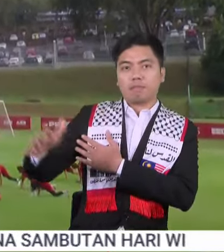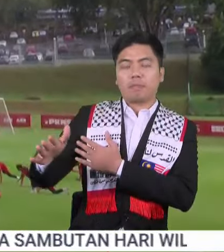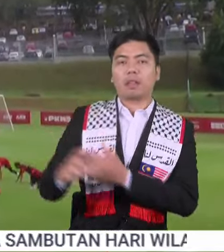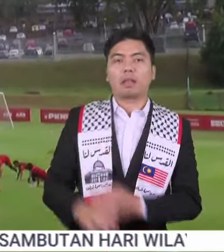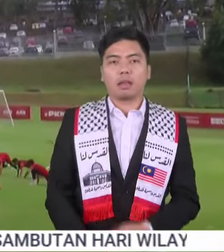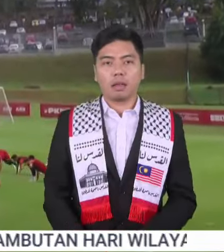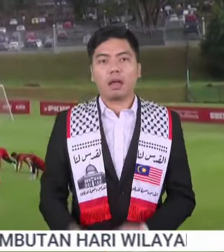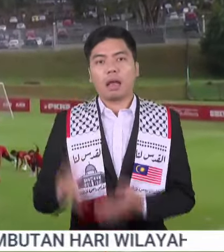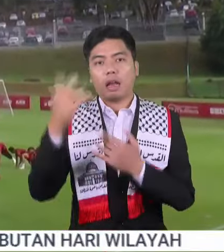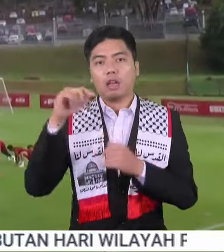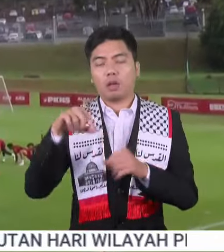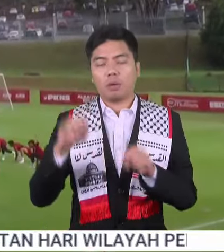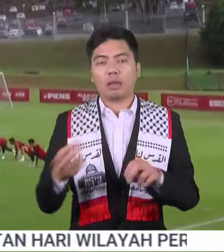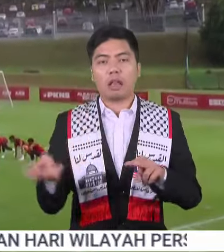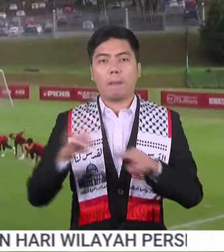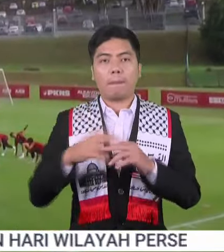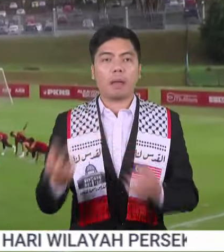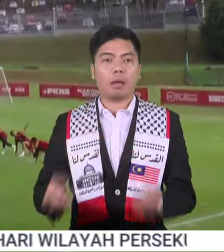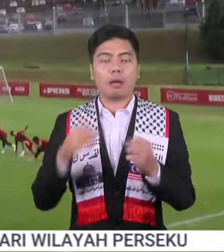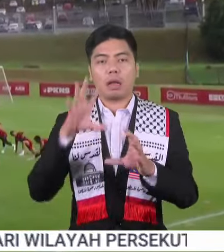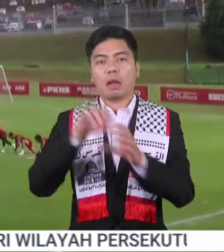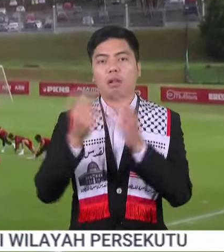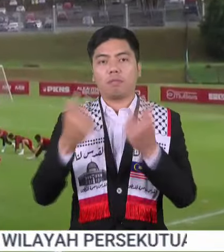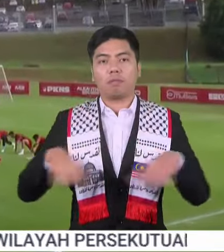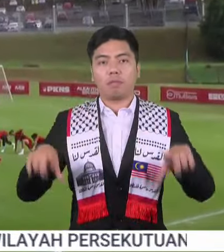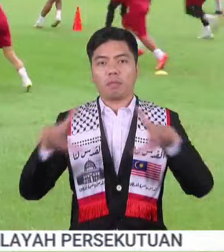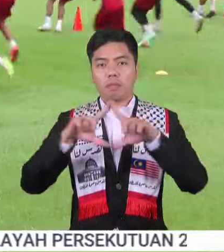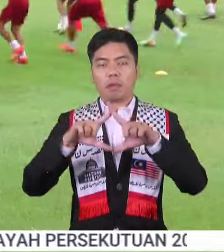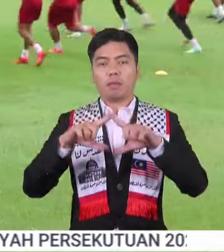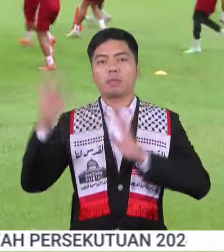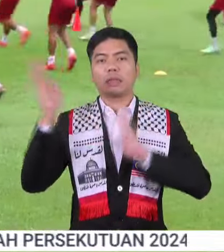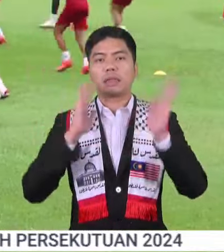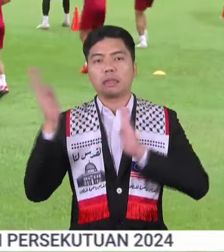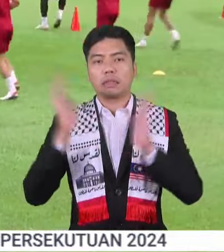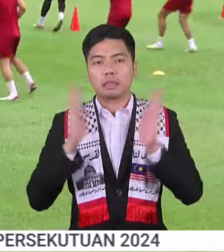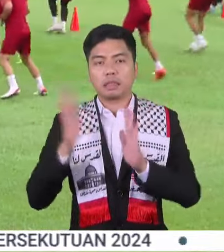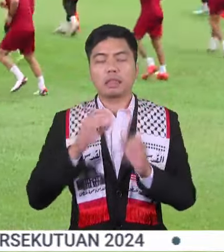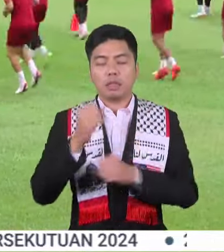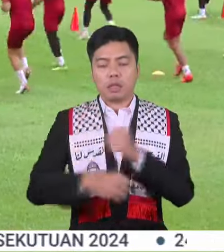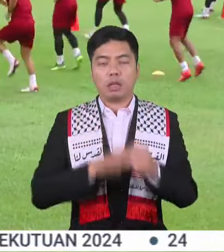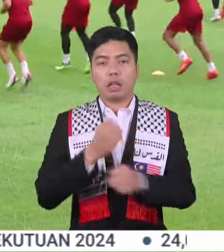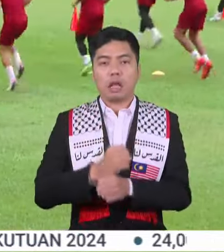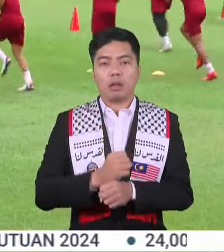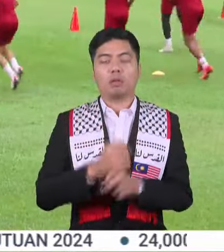berharap Fortes dapat menambah kekuatan pasukan Gergasi Merah untuk Liga Malaysia musim